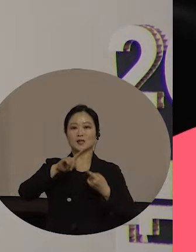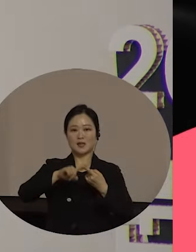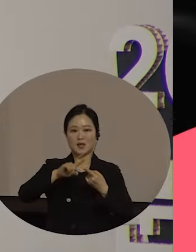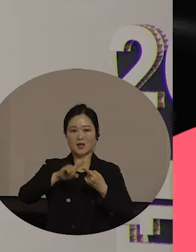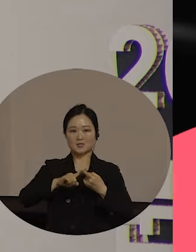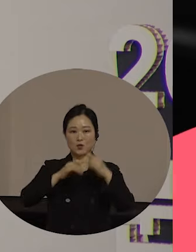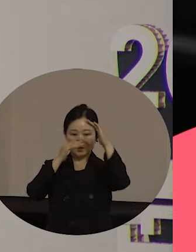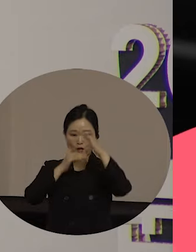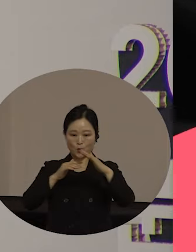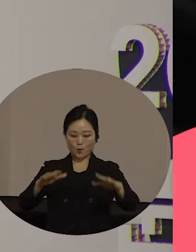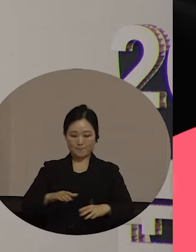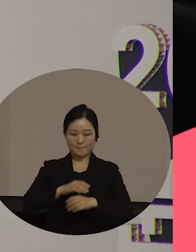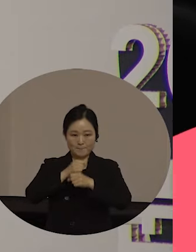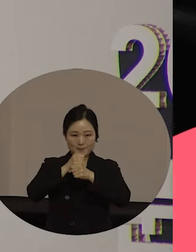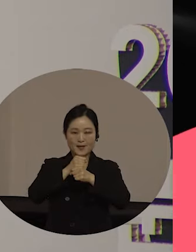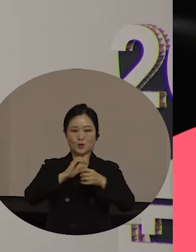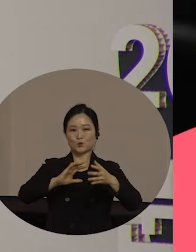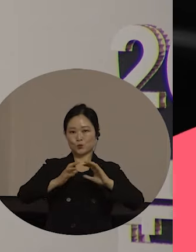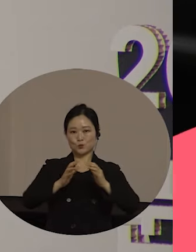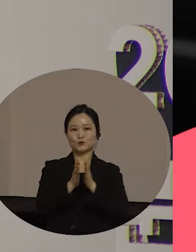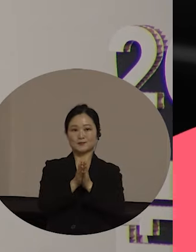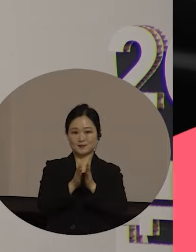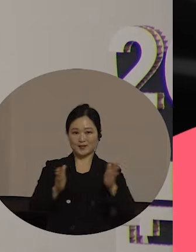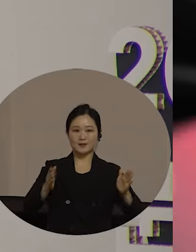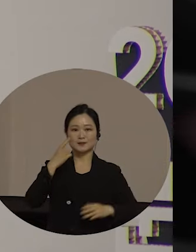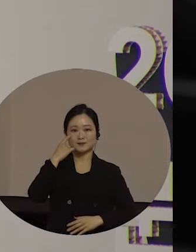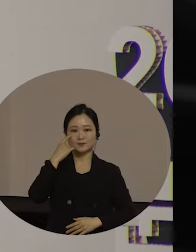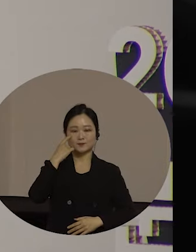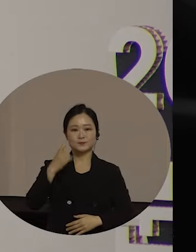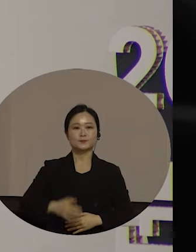좀 시작하도록 하겠습니다. 그 부분은 저희 그